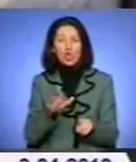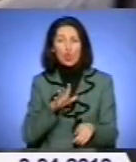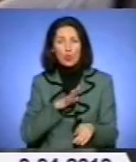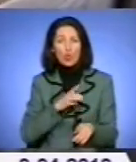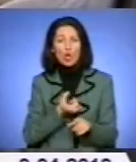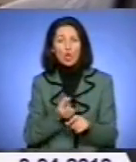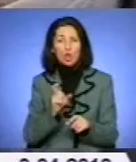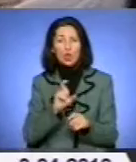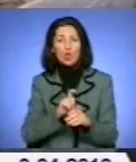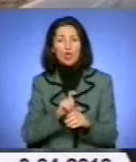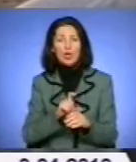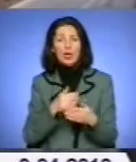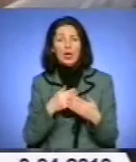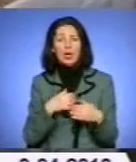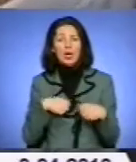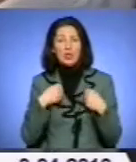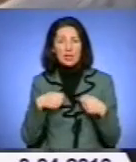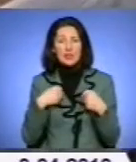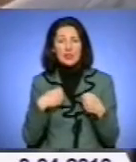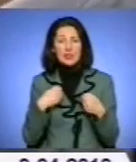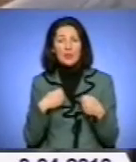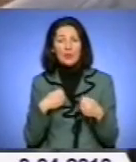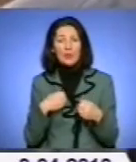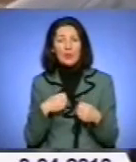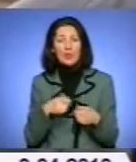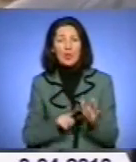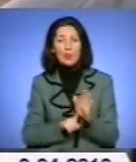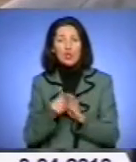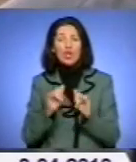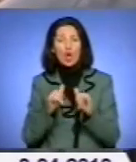дуже інтенсивно, значить, такий. І воно стало рости,